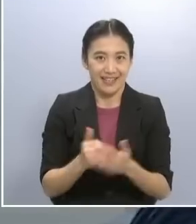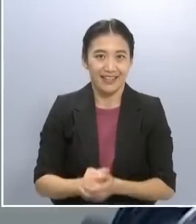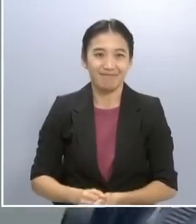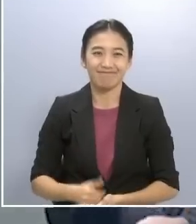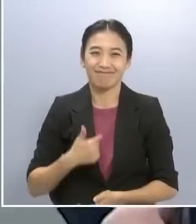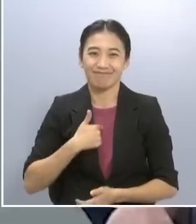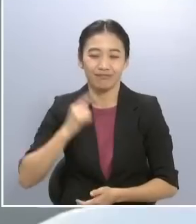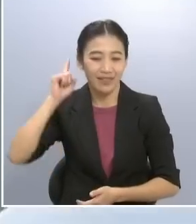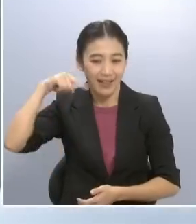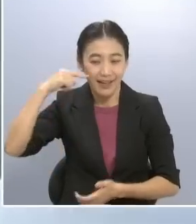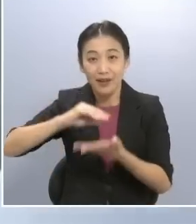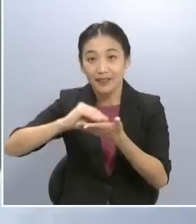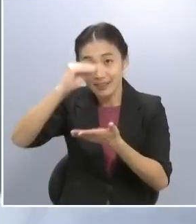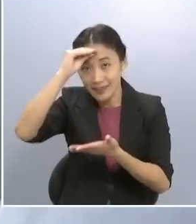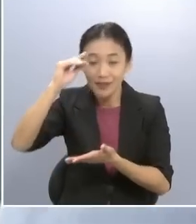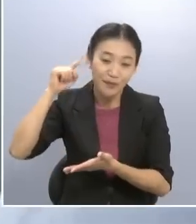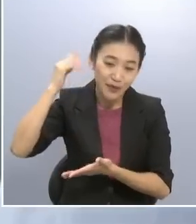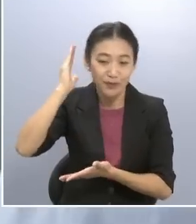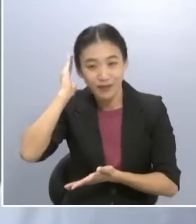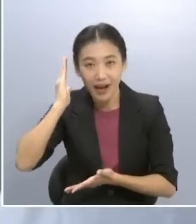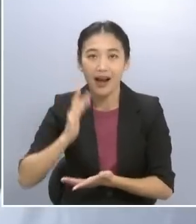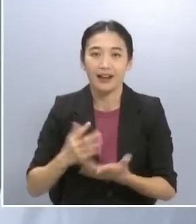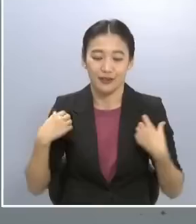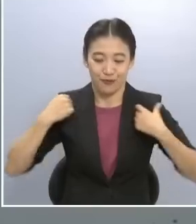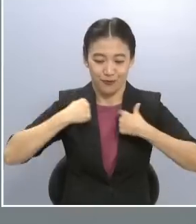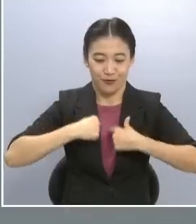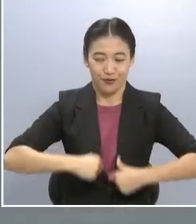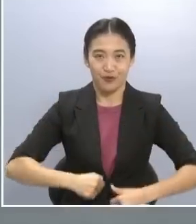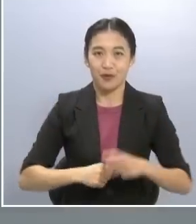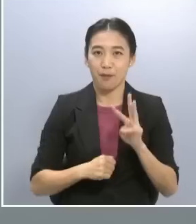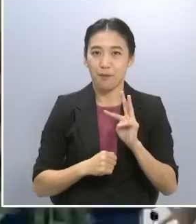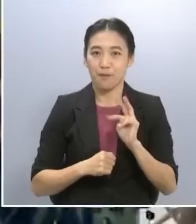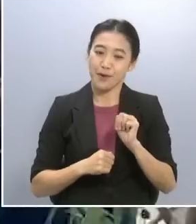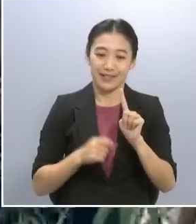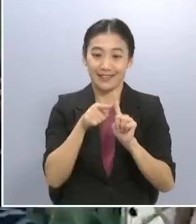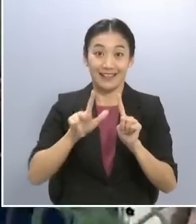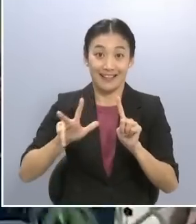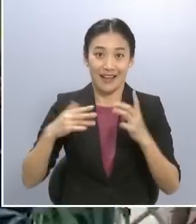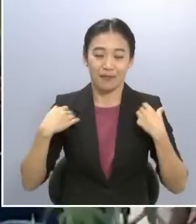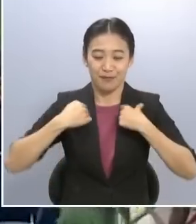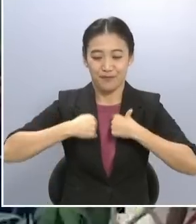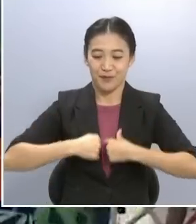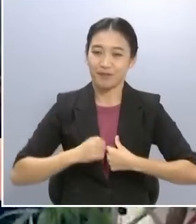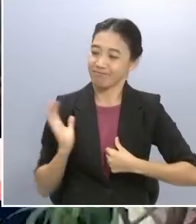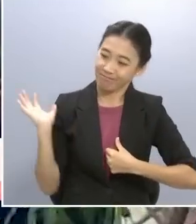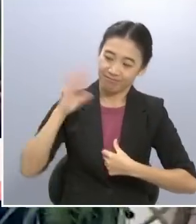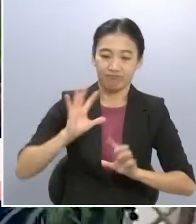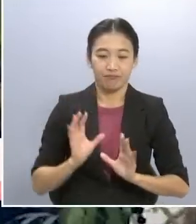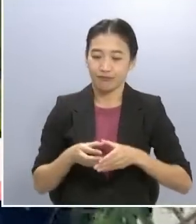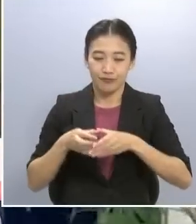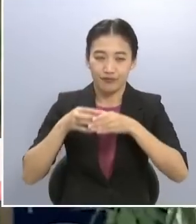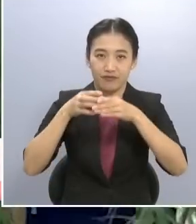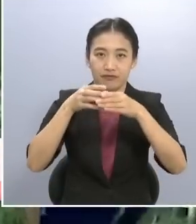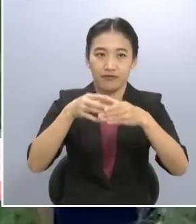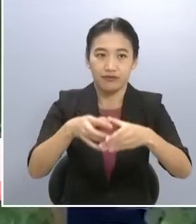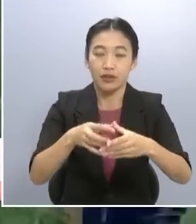ต้นไปตั้งโต๊ะแดงที่ข้างทำเนียบเลยค่ะเอากัญชาไปวางด้วยนี่แล้วก็มีการแถลงข่าว